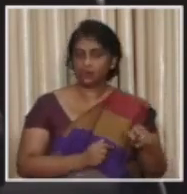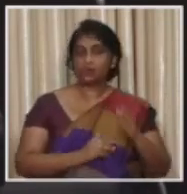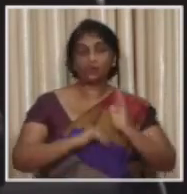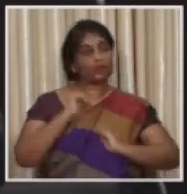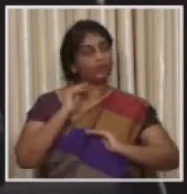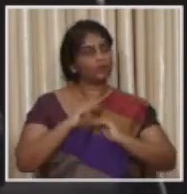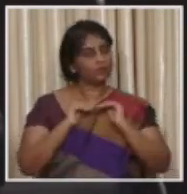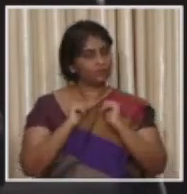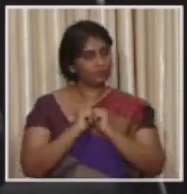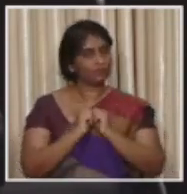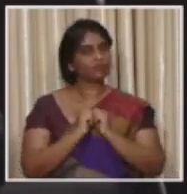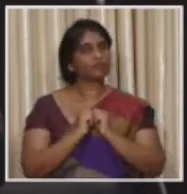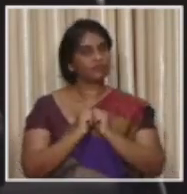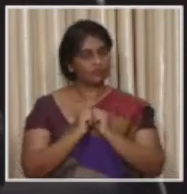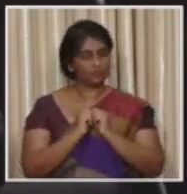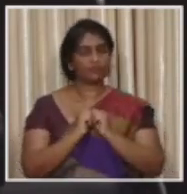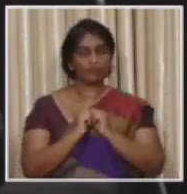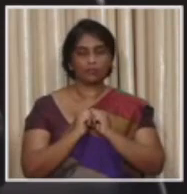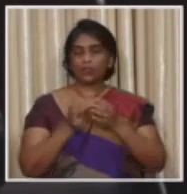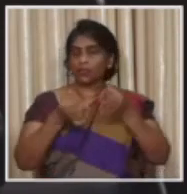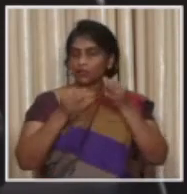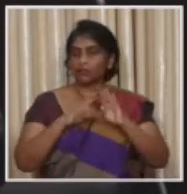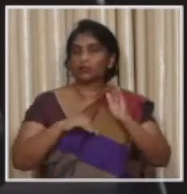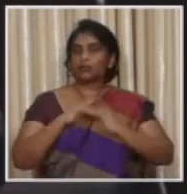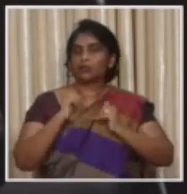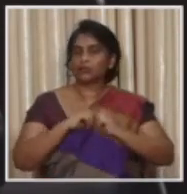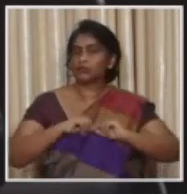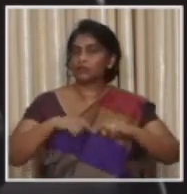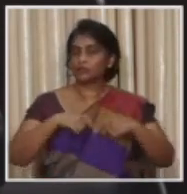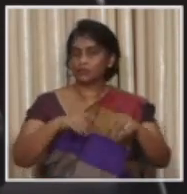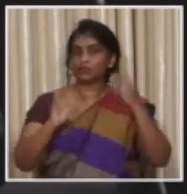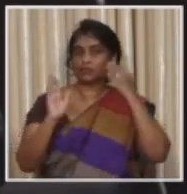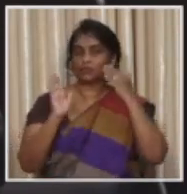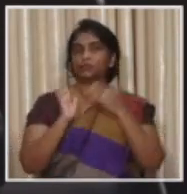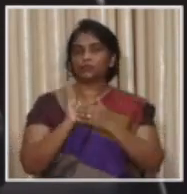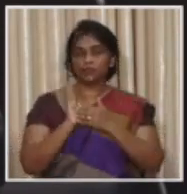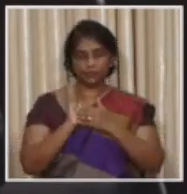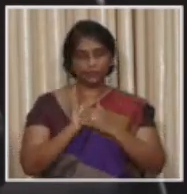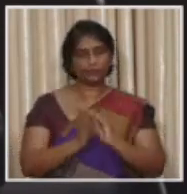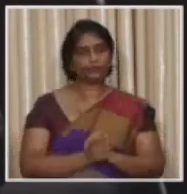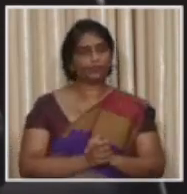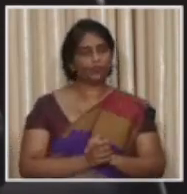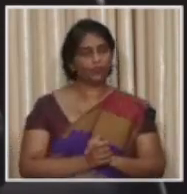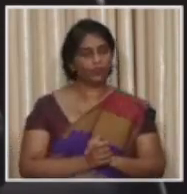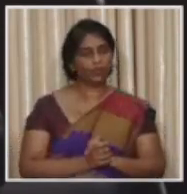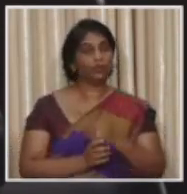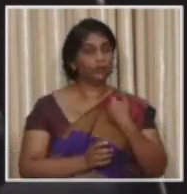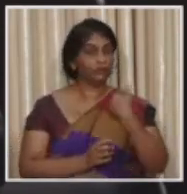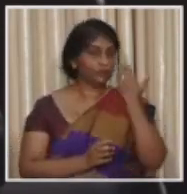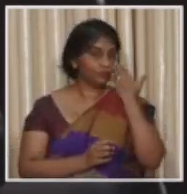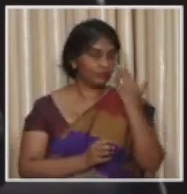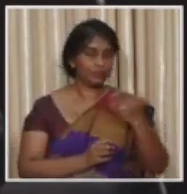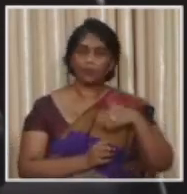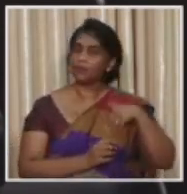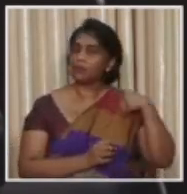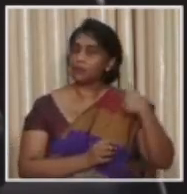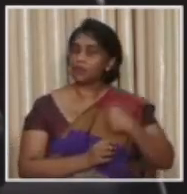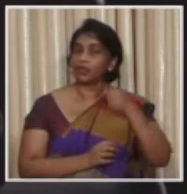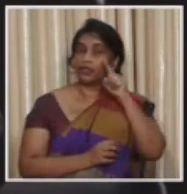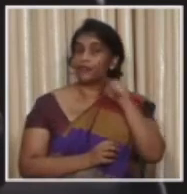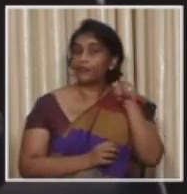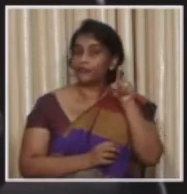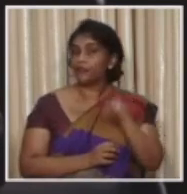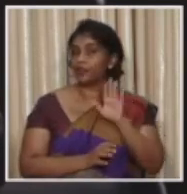ප්‍රායෝගිකව මේ රටේ නිවැරදි ක්‍රියාදාමයක් තුල ක්‍රියාත්මක වෙලා නැහැ. අපි දකිනවා මේකට ප්‍රධාන වැරදිකරුව